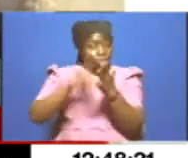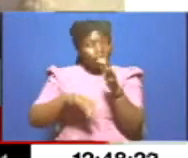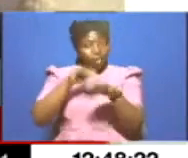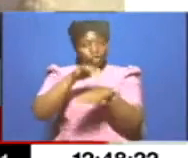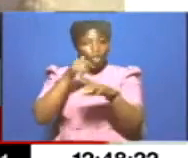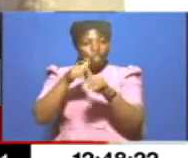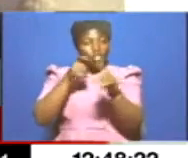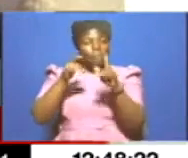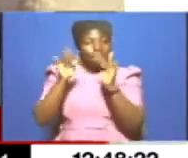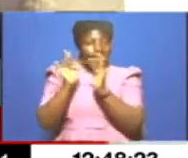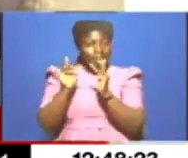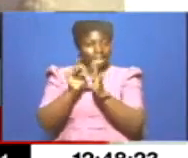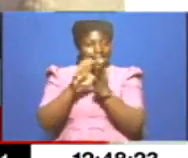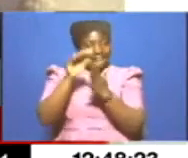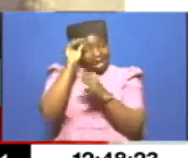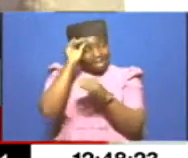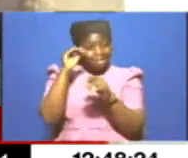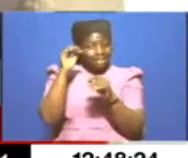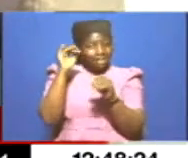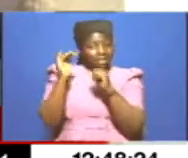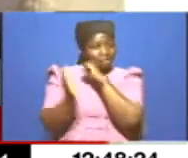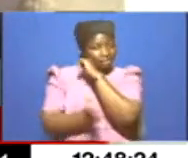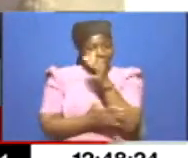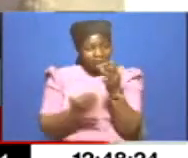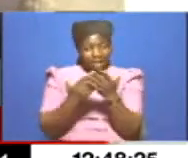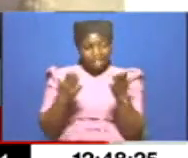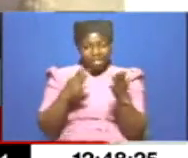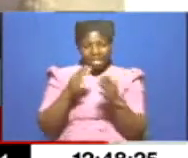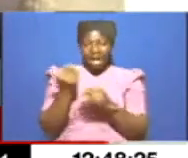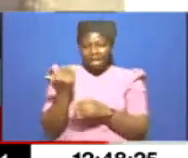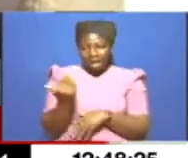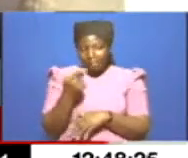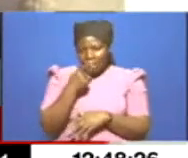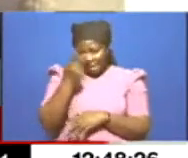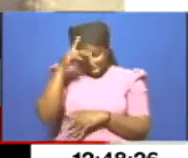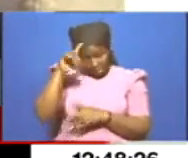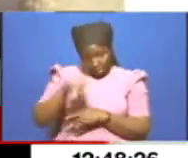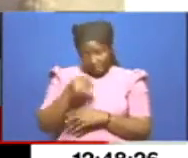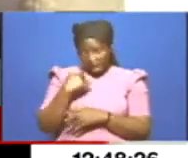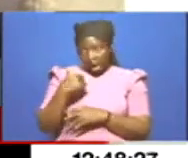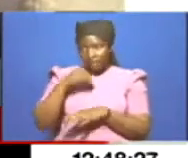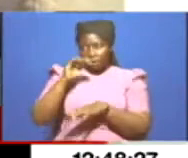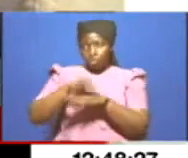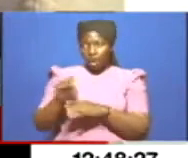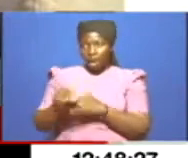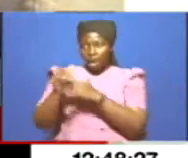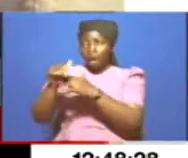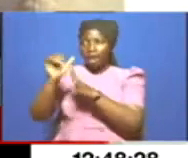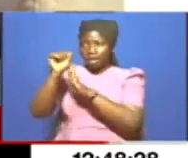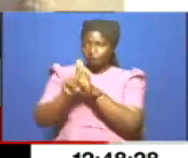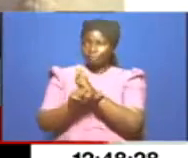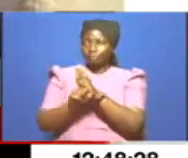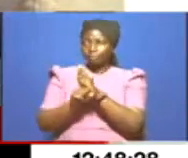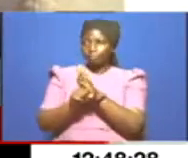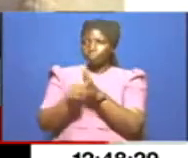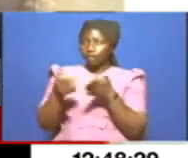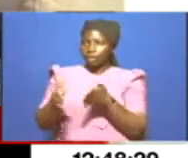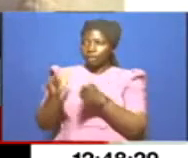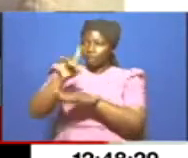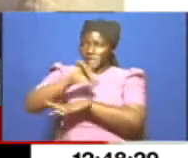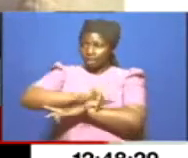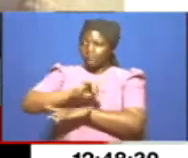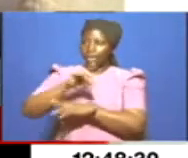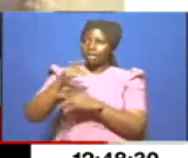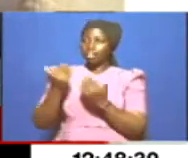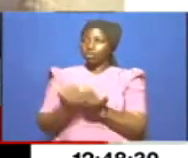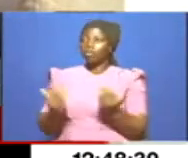lazima awe na muongozo kabisa. Sasa mtoto wakati watoto wao siku hizi wanalilia